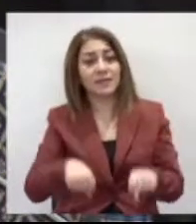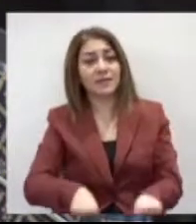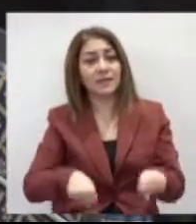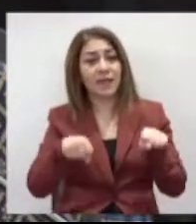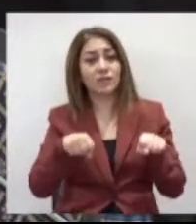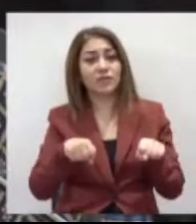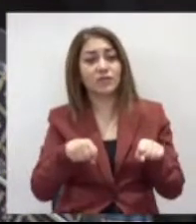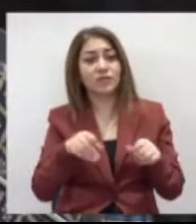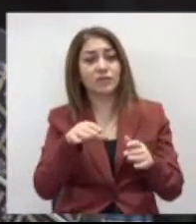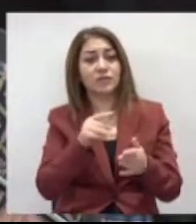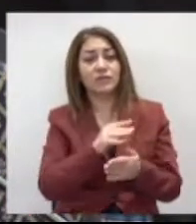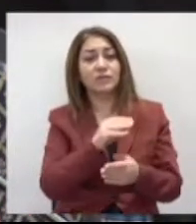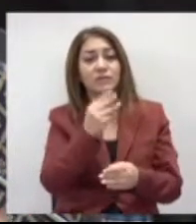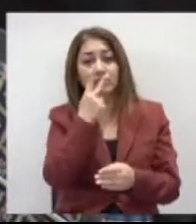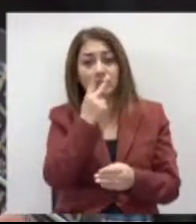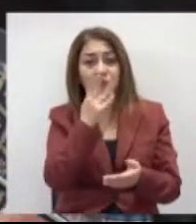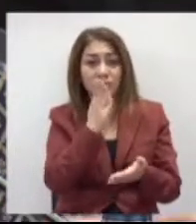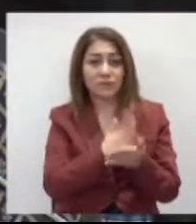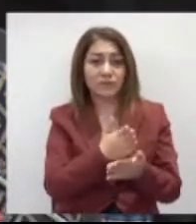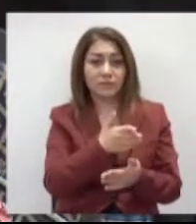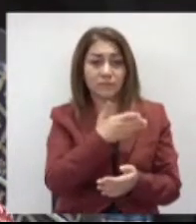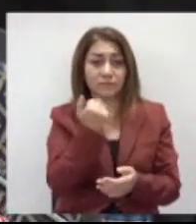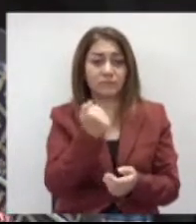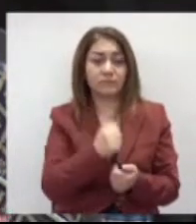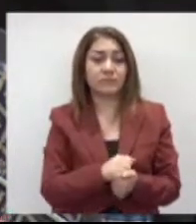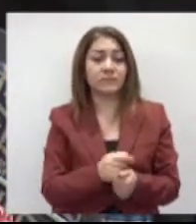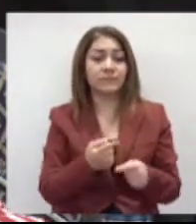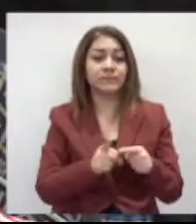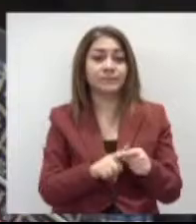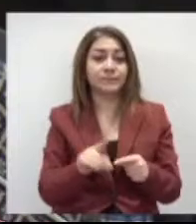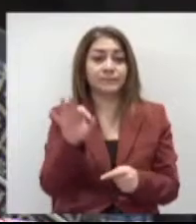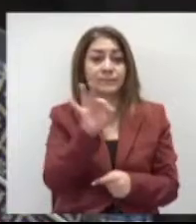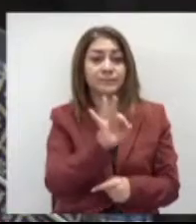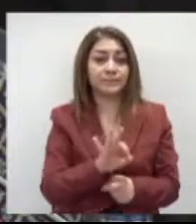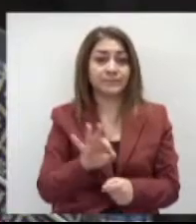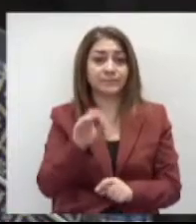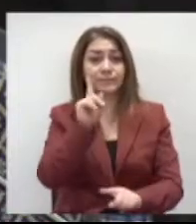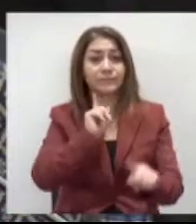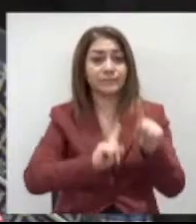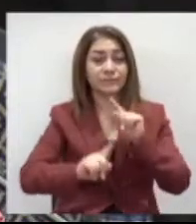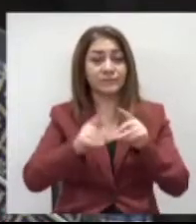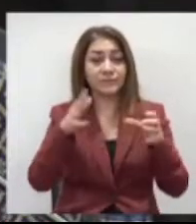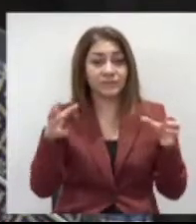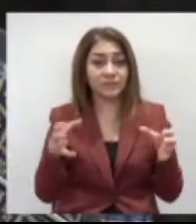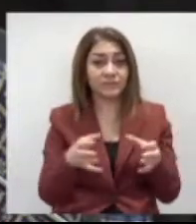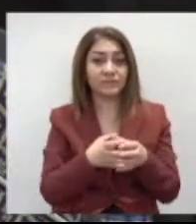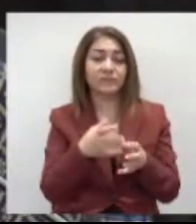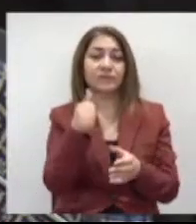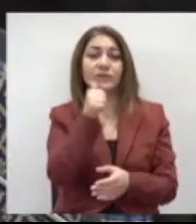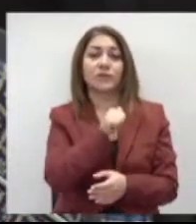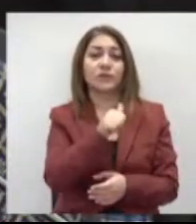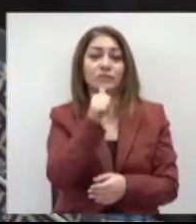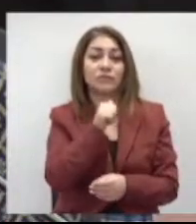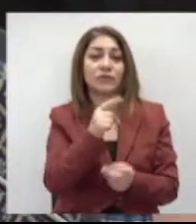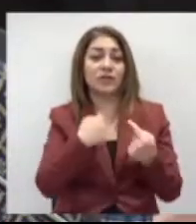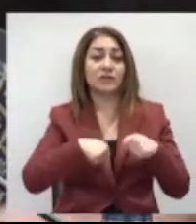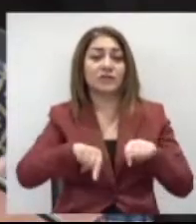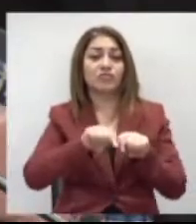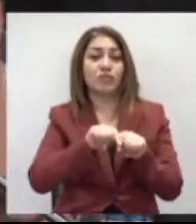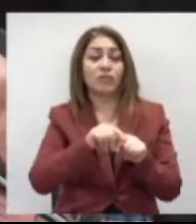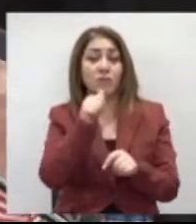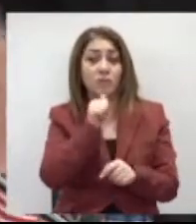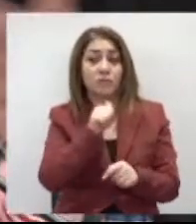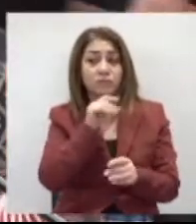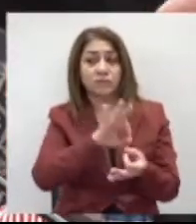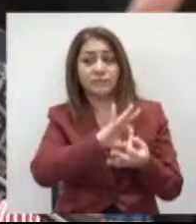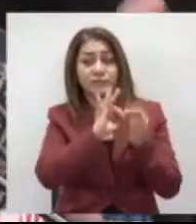մեջ ներառվում են այդ տեսակի ձևակերպման, թե ոչ, դրա համար հանձնաժողովի կողմից փորձակատարվել այսպիսի ձևակերպումներ տալ, բայց